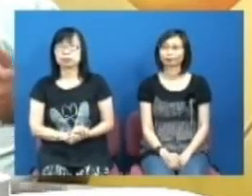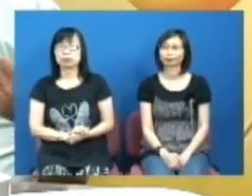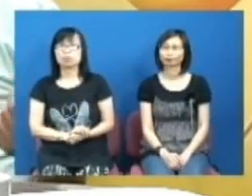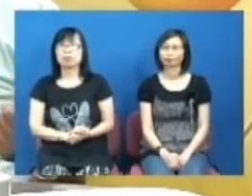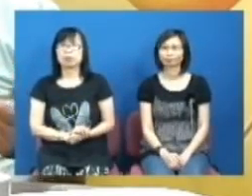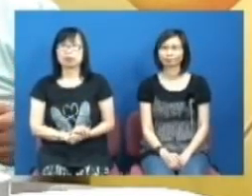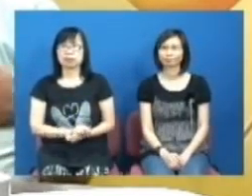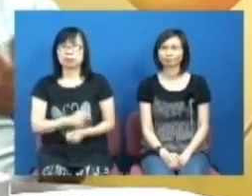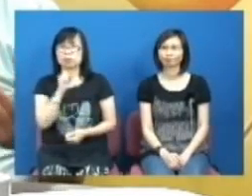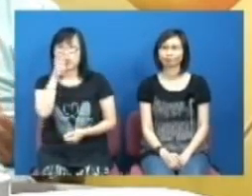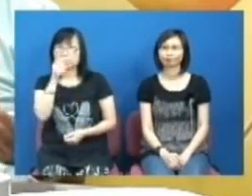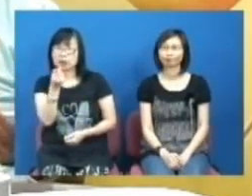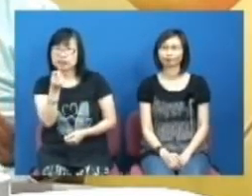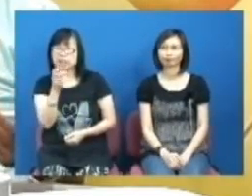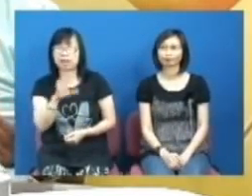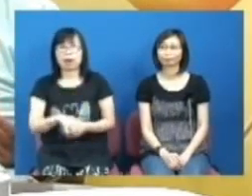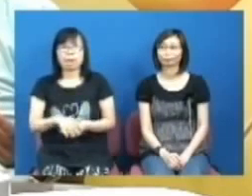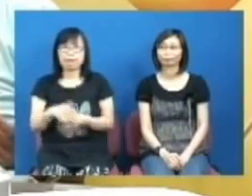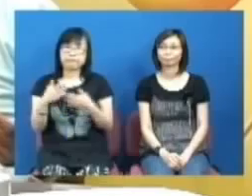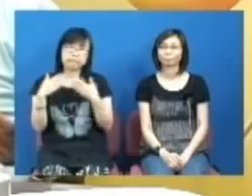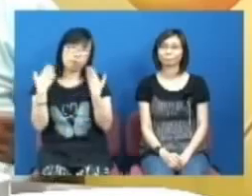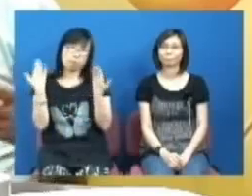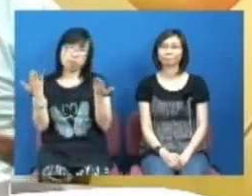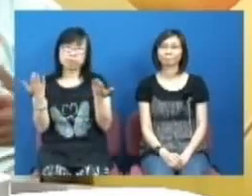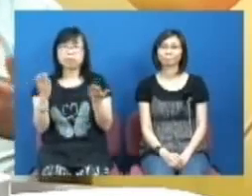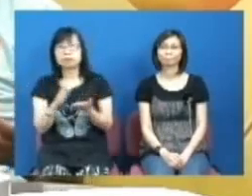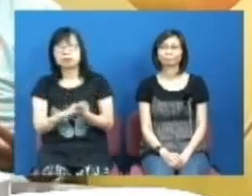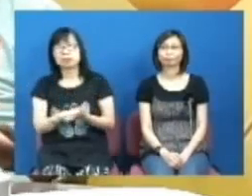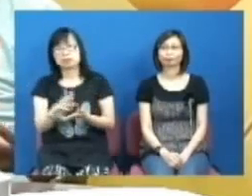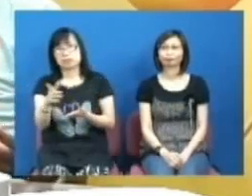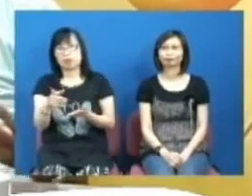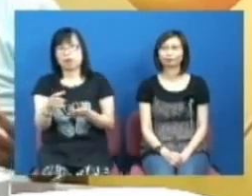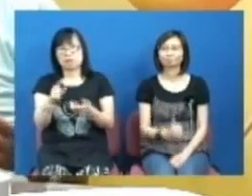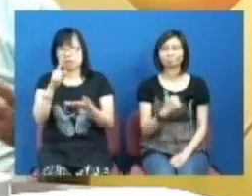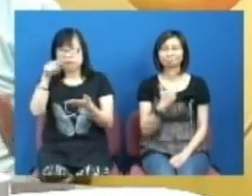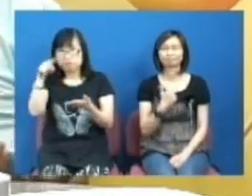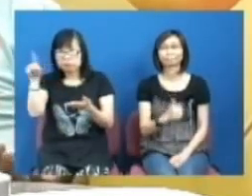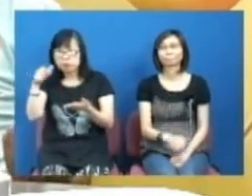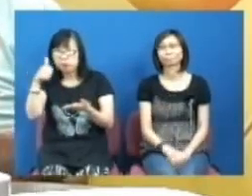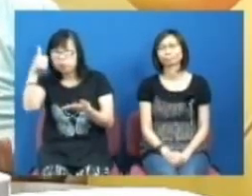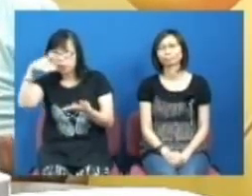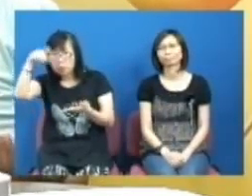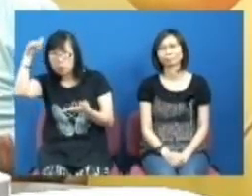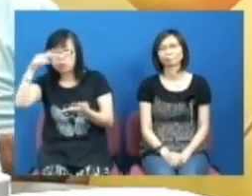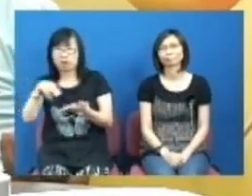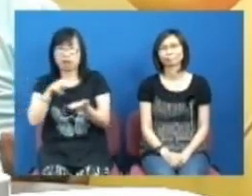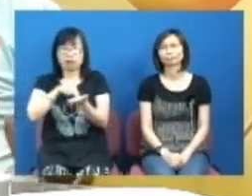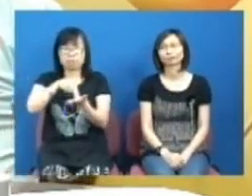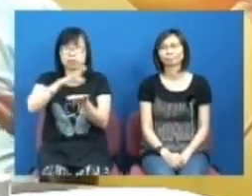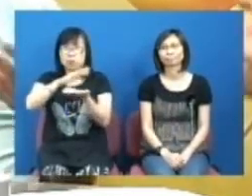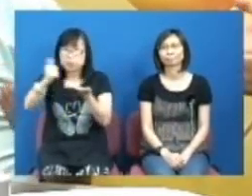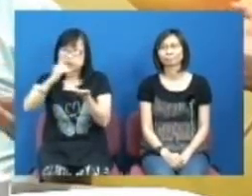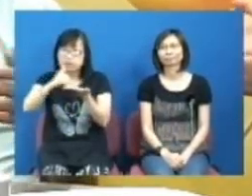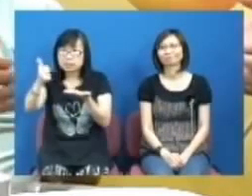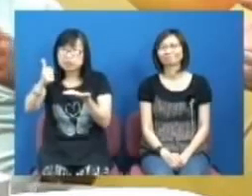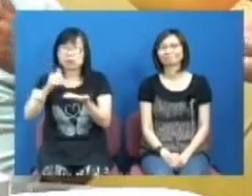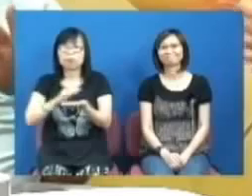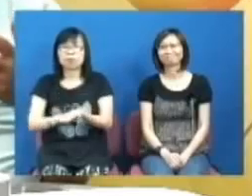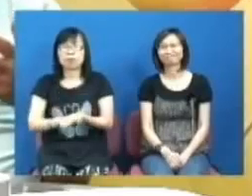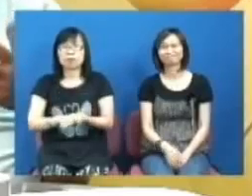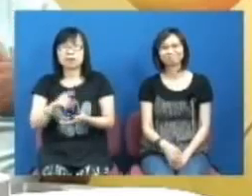講嘅講得少啦，或者講嘅模棱兩可啦，嗰啲就會高分嘅，立場鮮明嘅人咧就低分。點